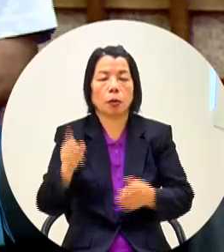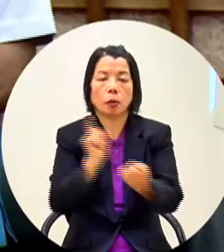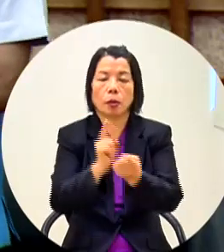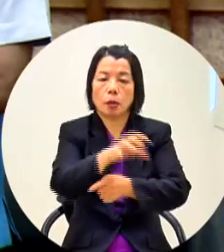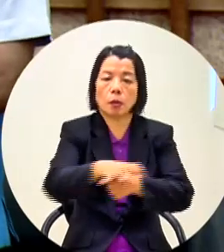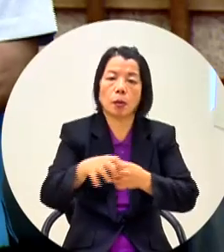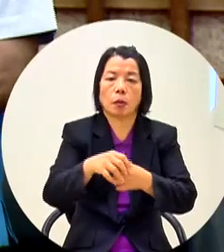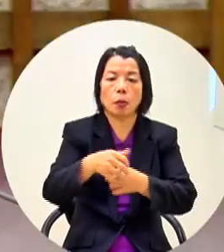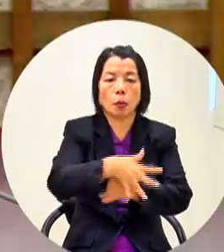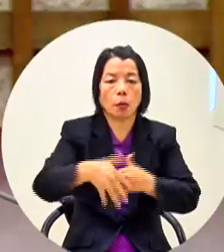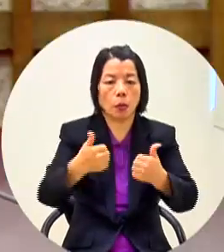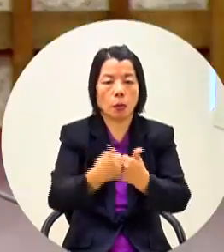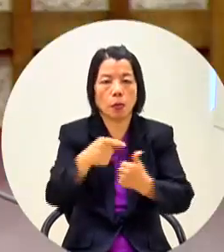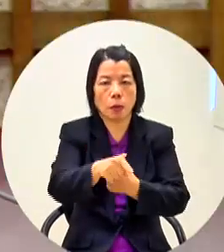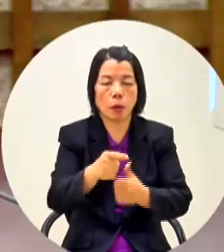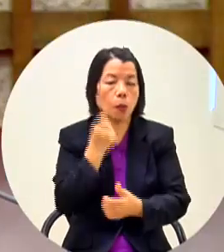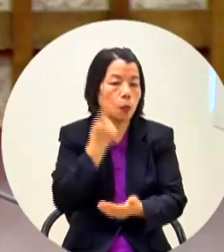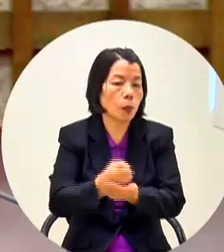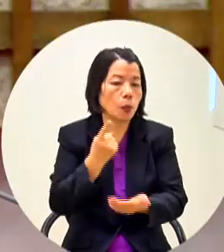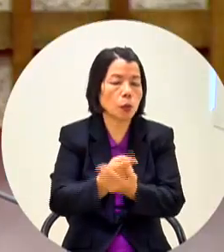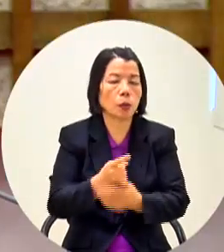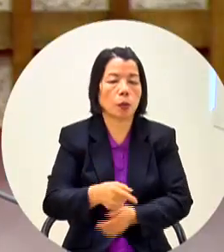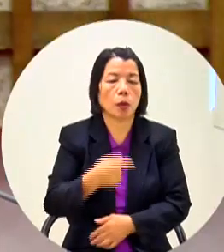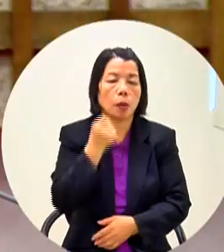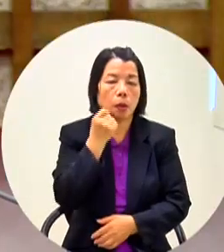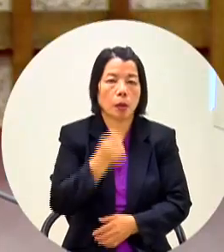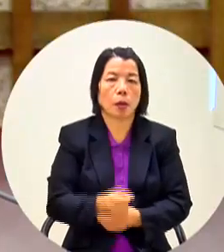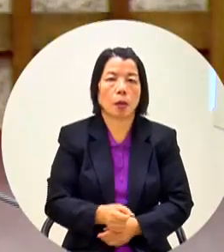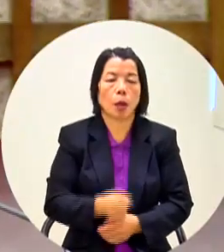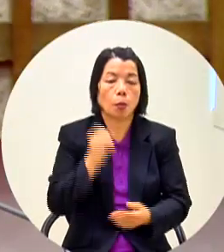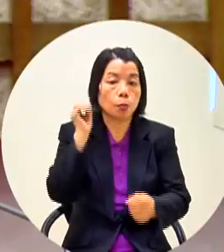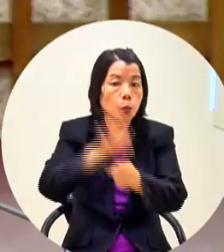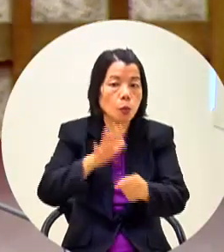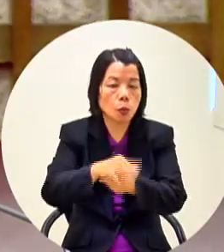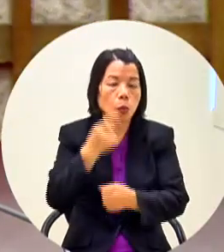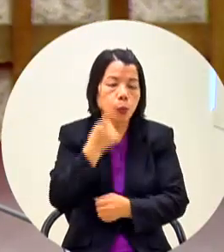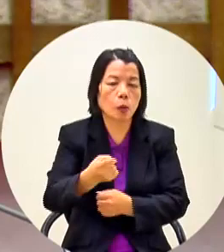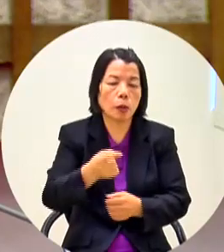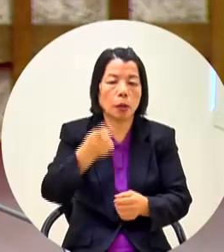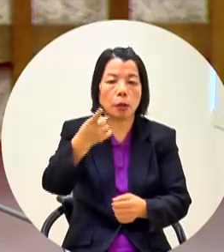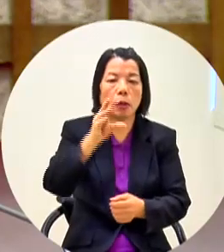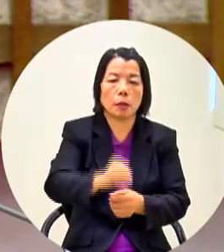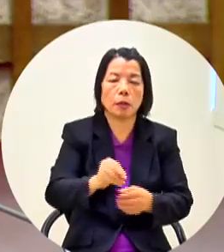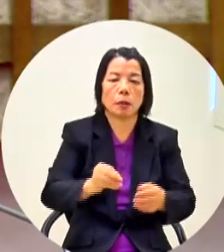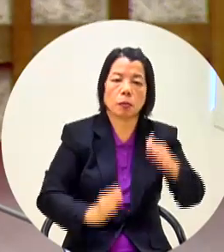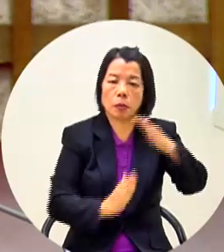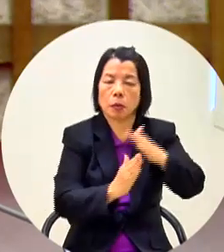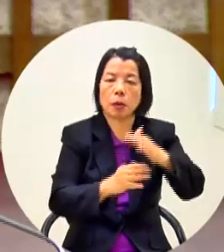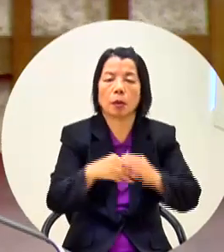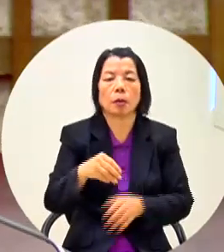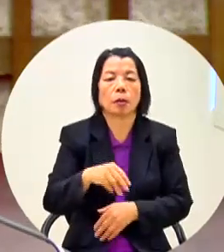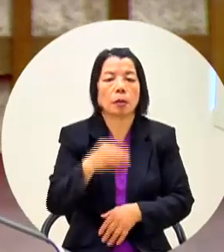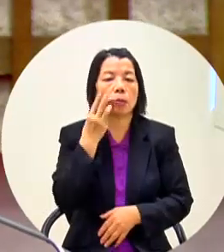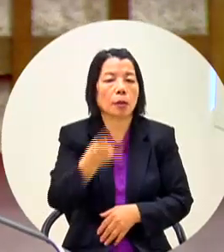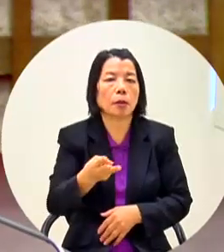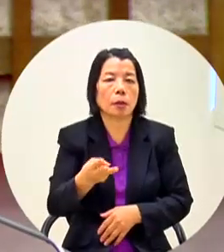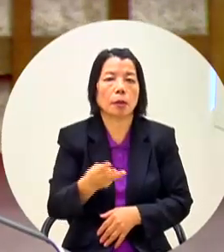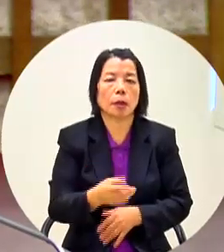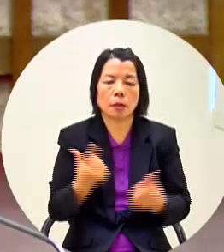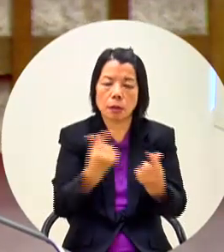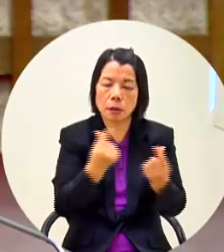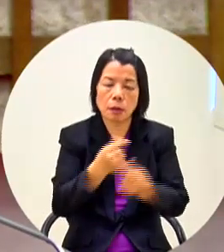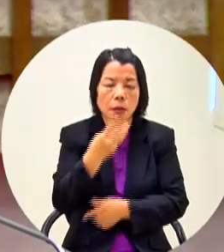是有补助一个月10000，哦，针对这样呢，是他最高上限是3个月，等同是